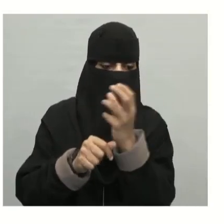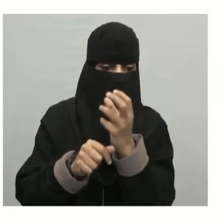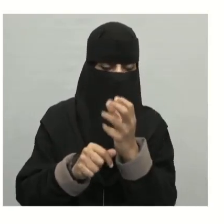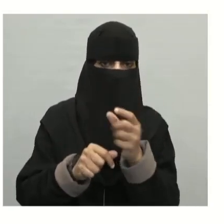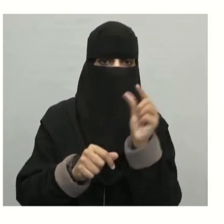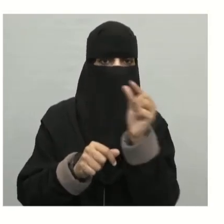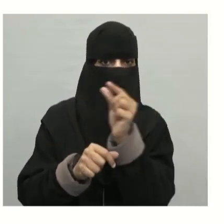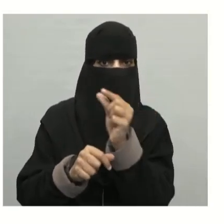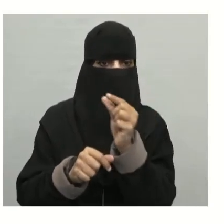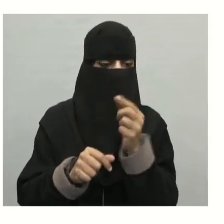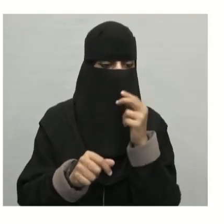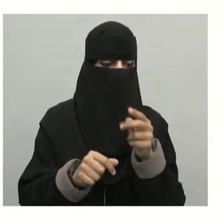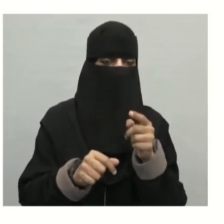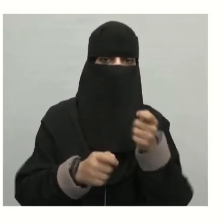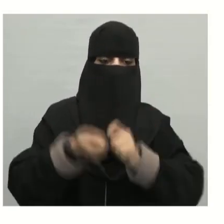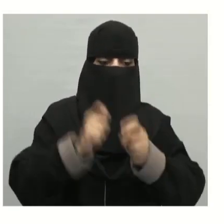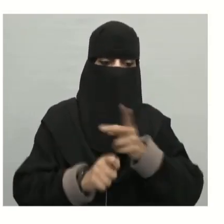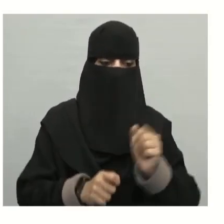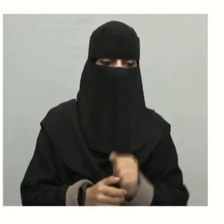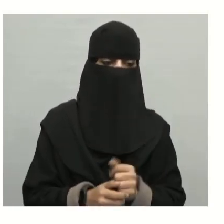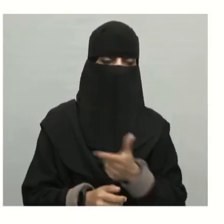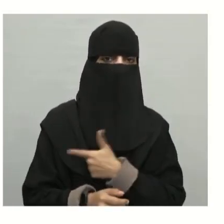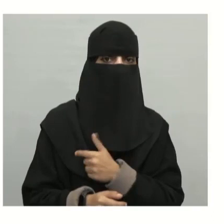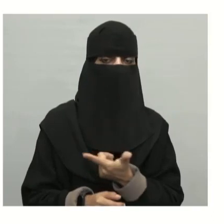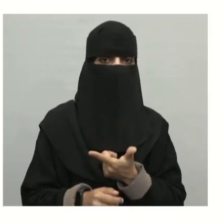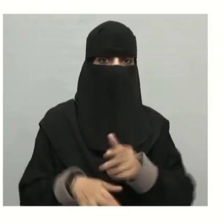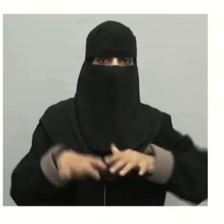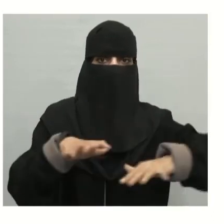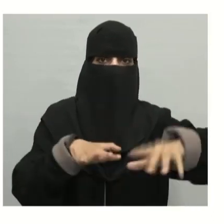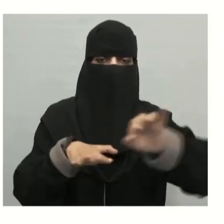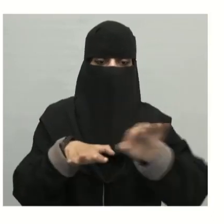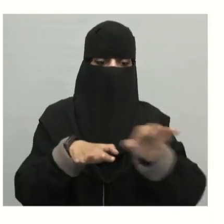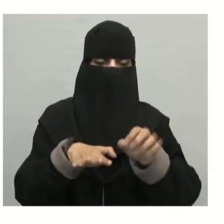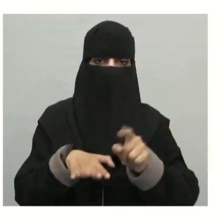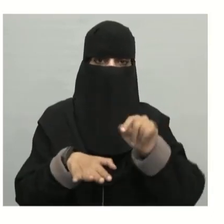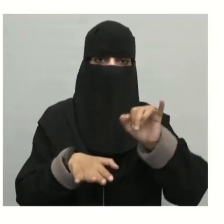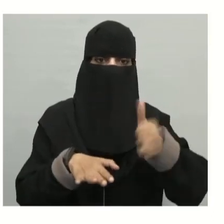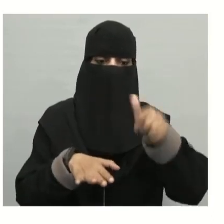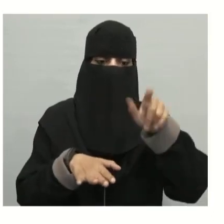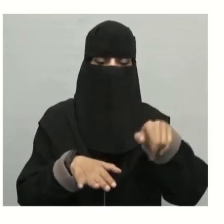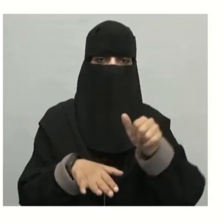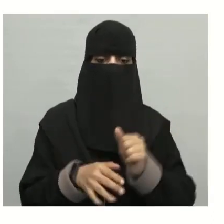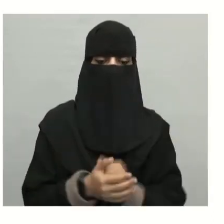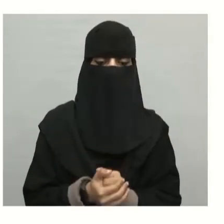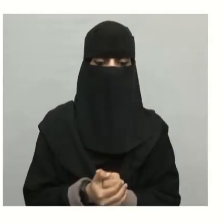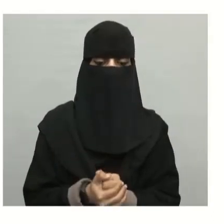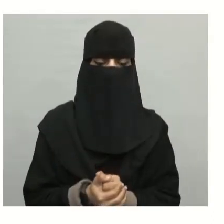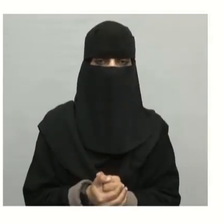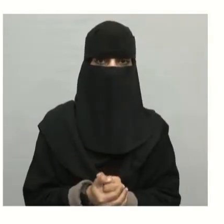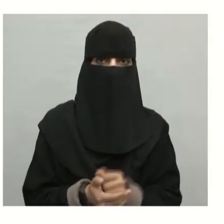اخرى مثل رمال الشاب رمال الشاطر الصخور الرسوبيه